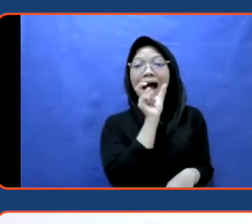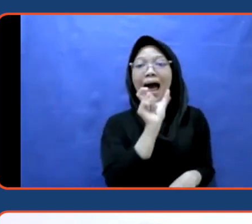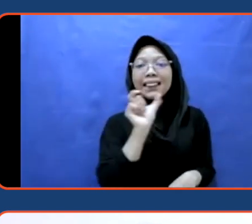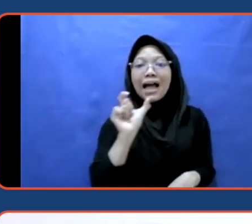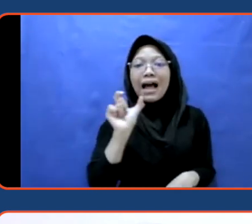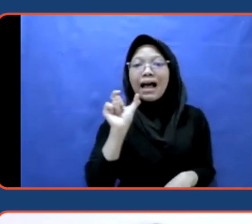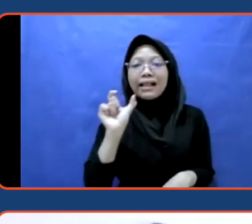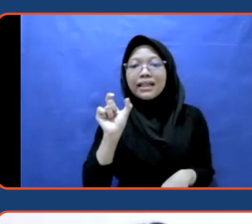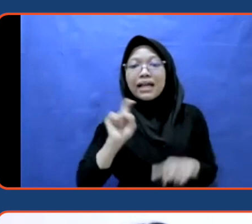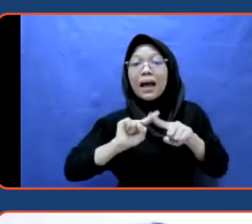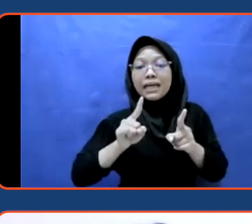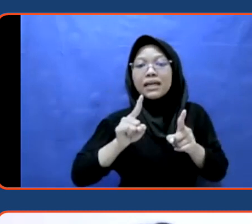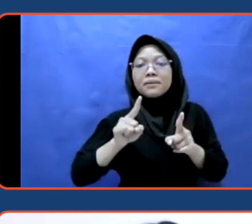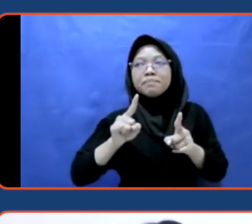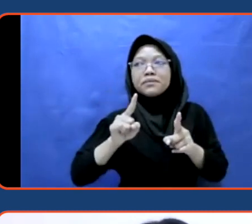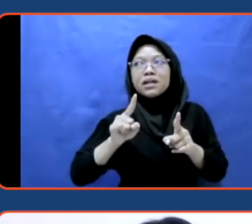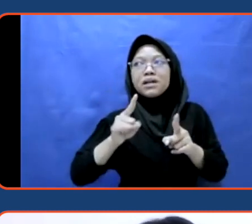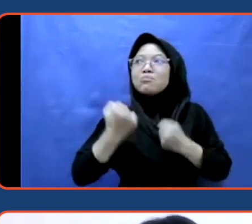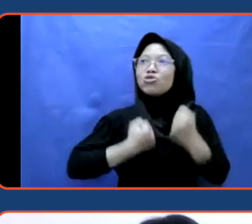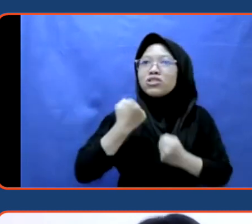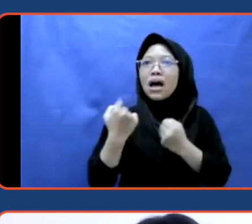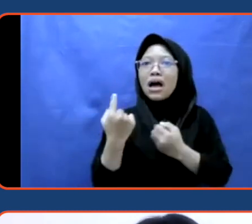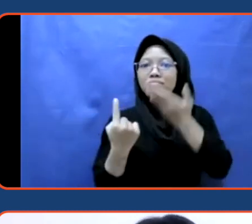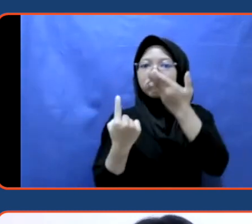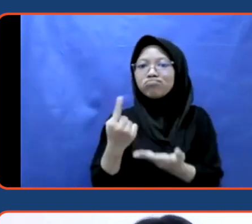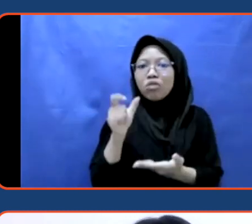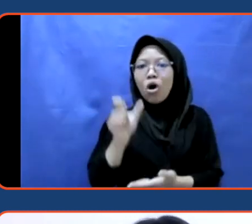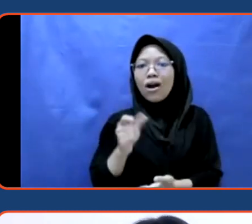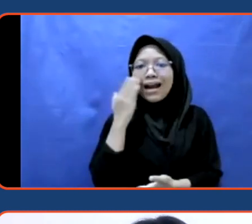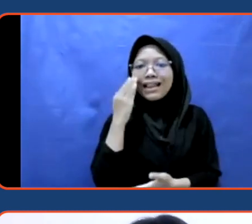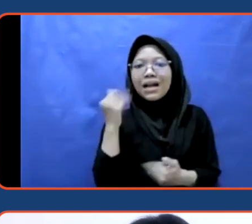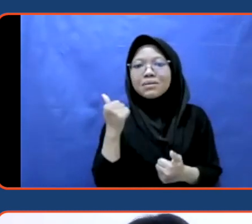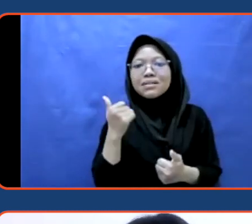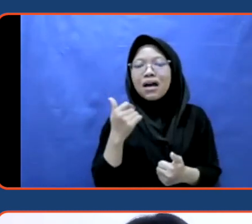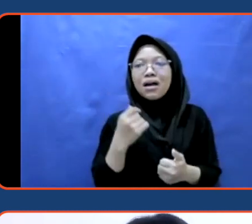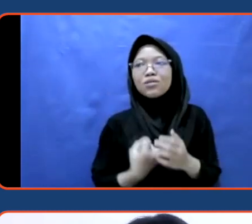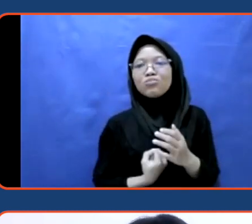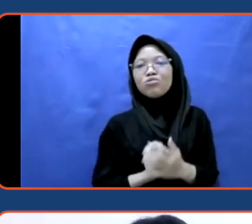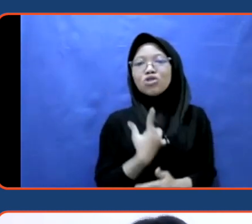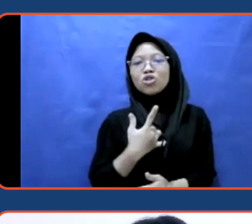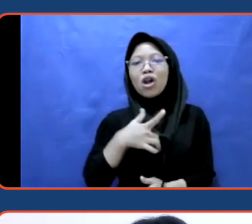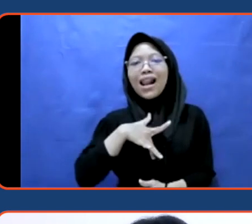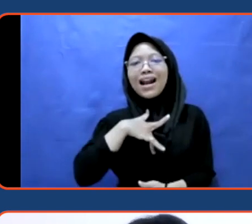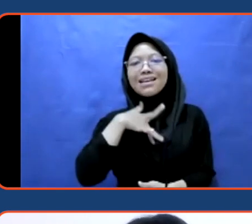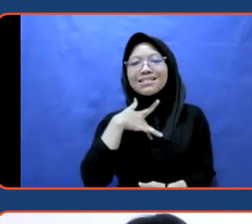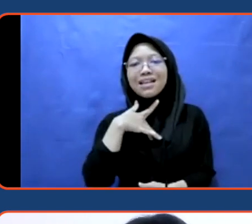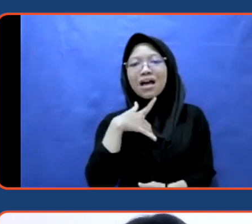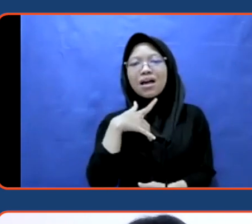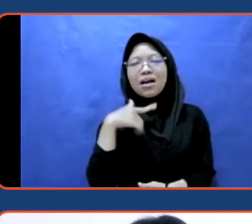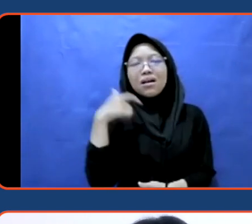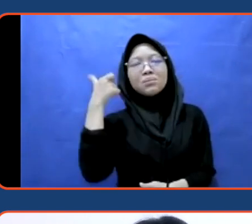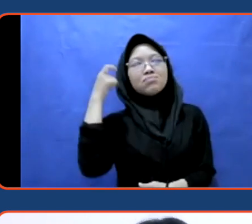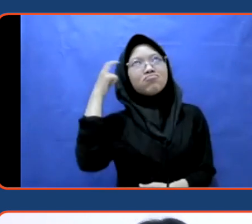rasa gitu ya weekend The Senses contohnya disini selalu indera penciuman his